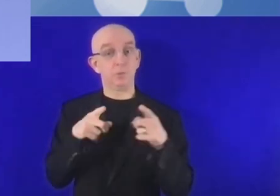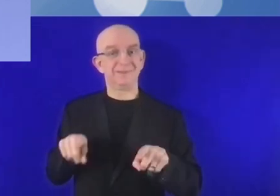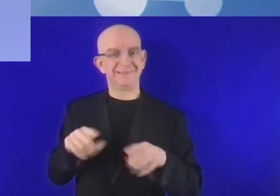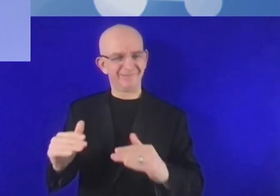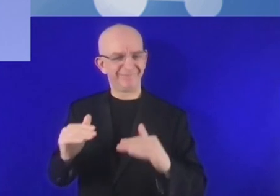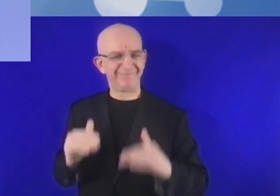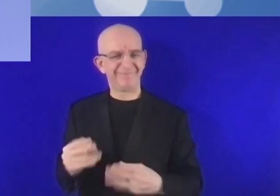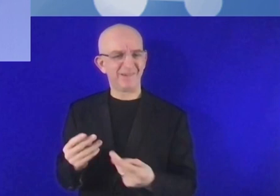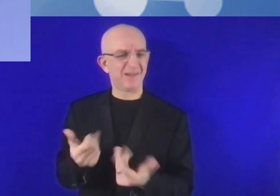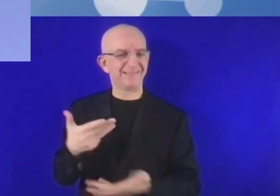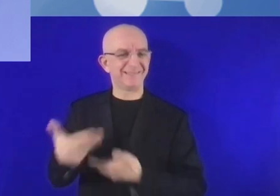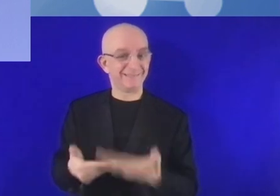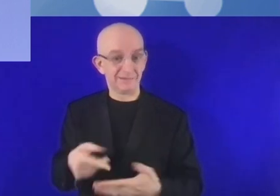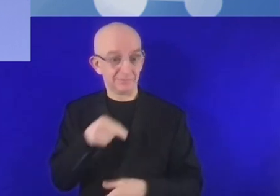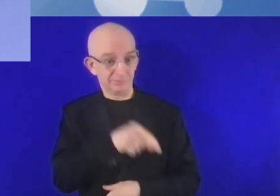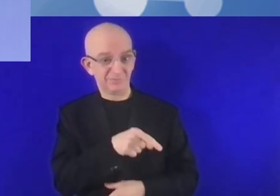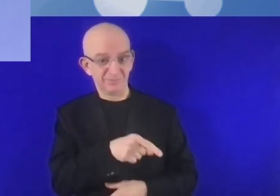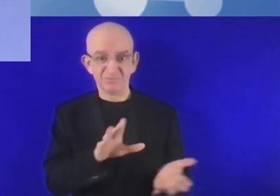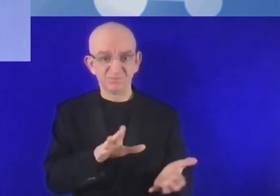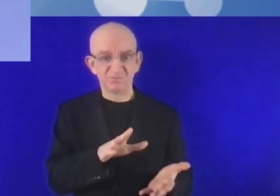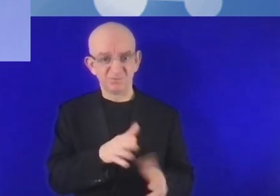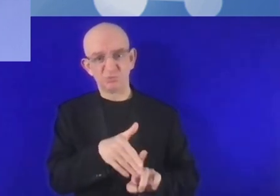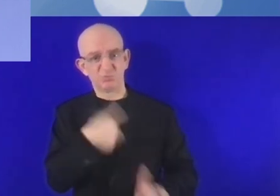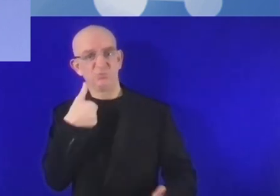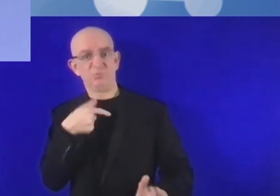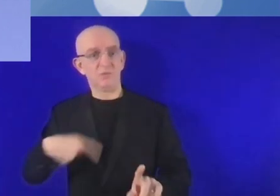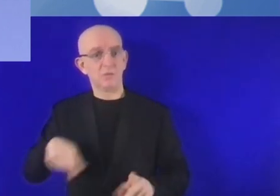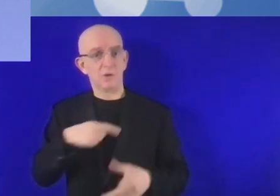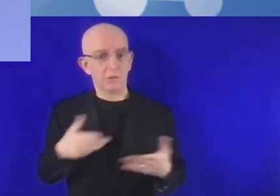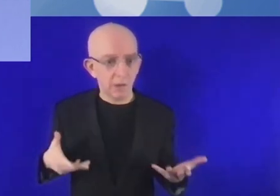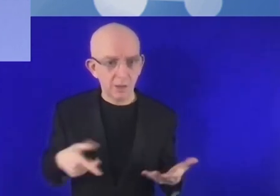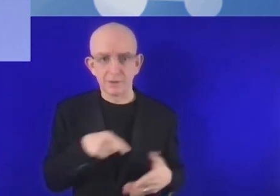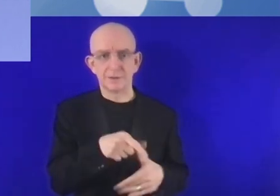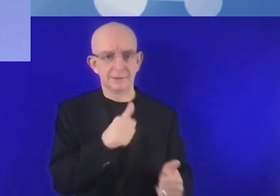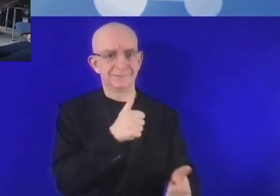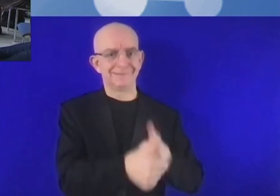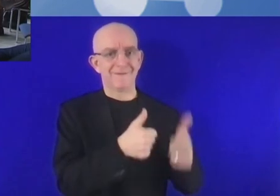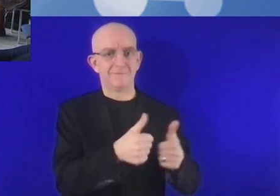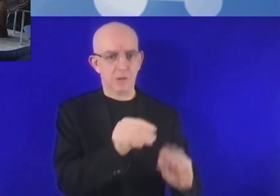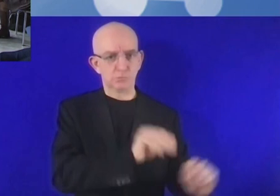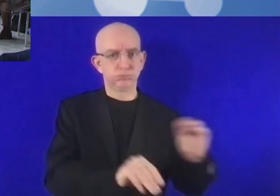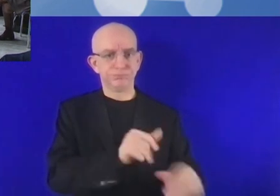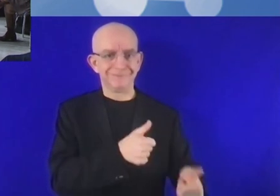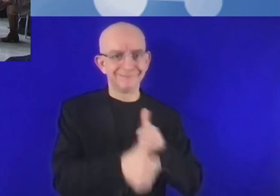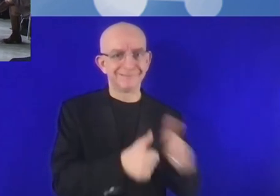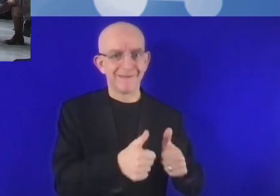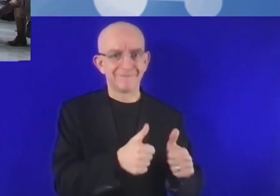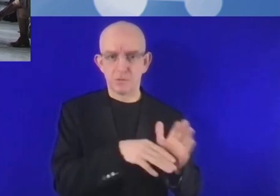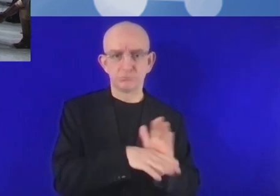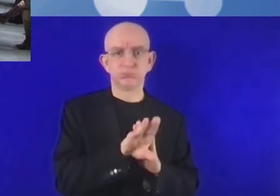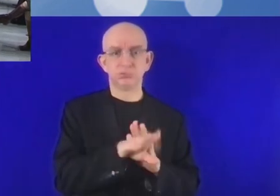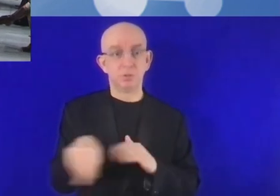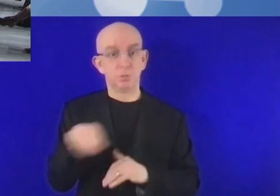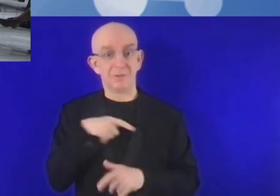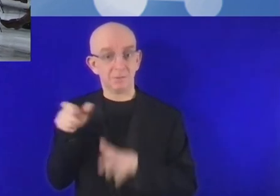A zatem, jeżeli widzimy, że ludzie stają się coraz bardziej podobni do maszyn, a zarazem technologia coraz szybciej się